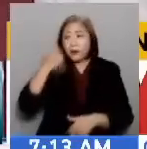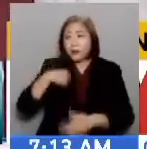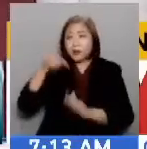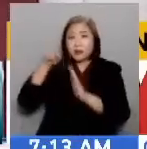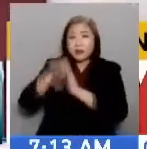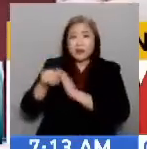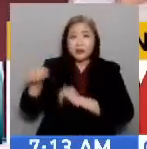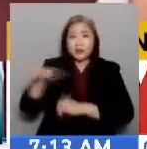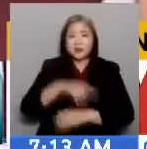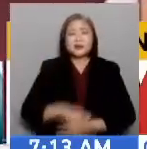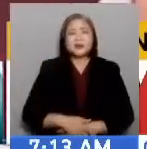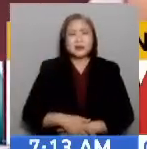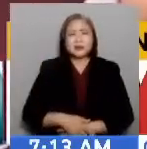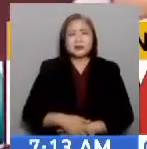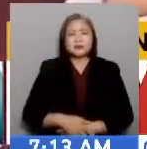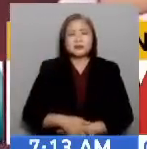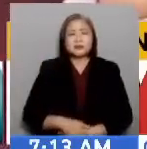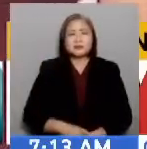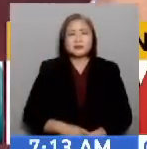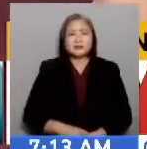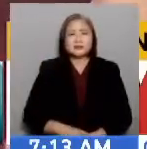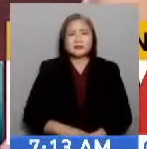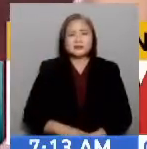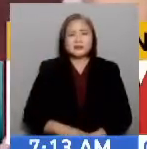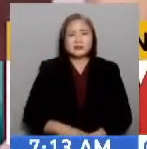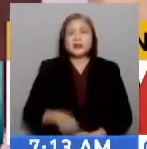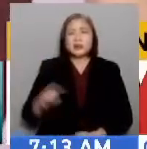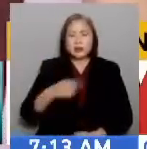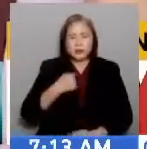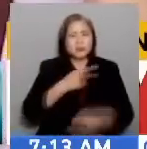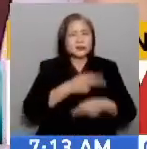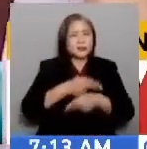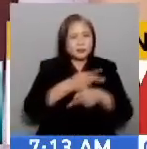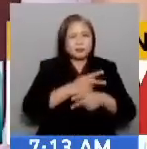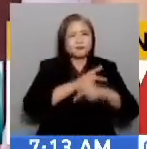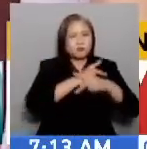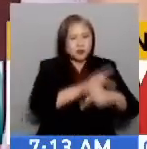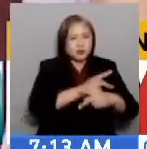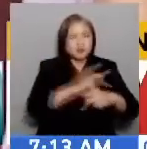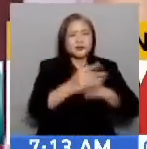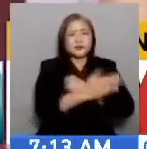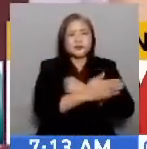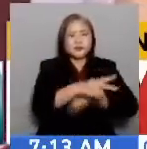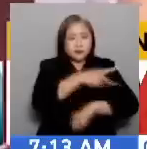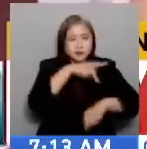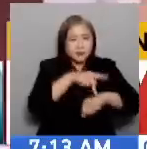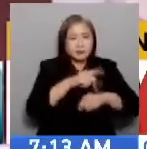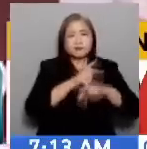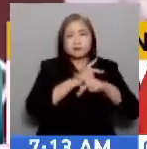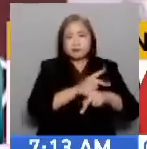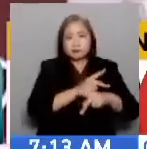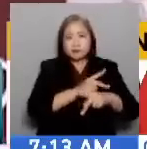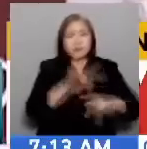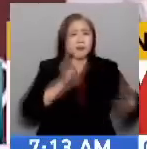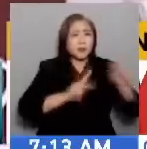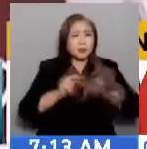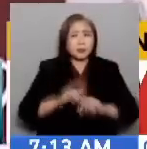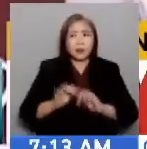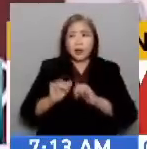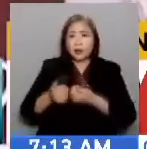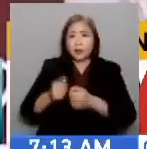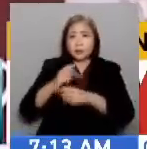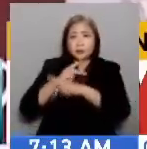oath to protect the country and the people. How can I protect you?